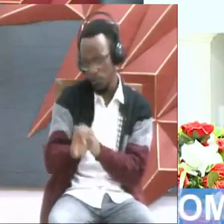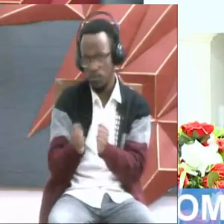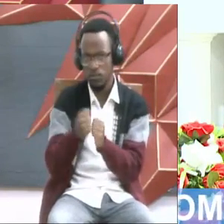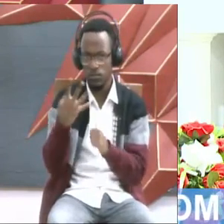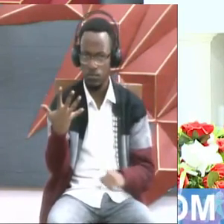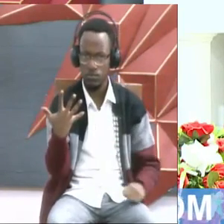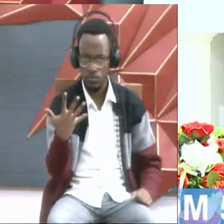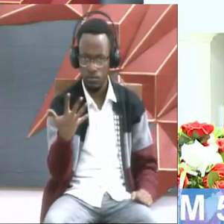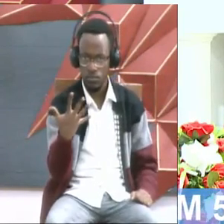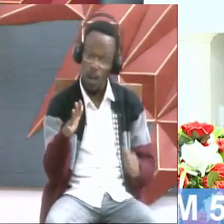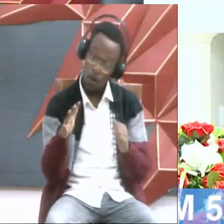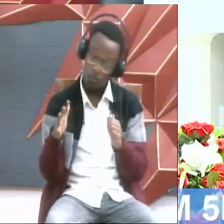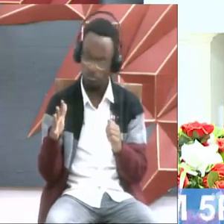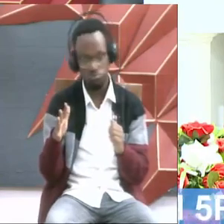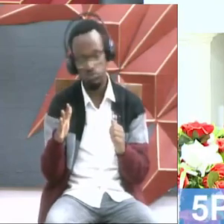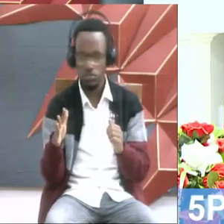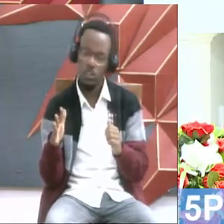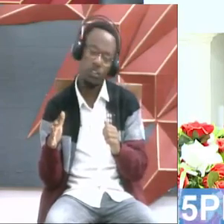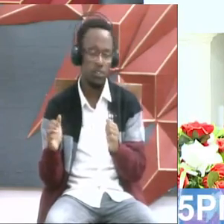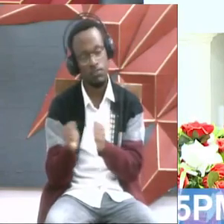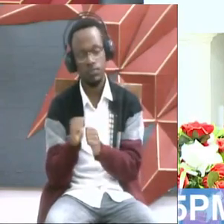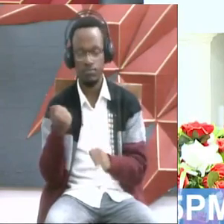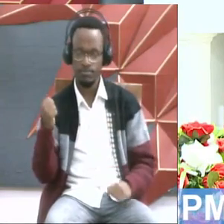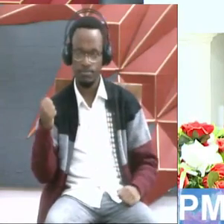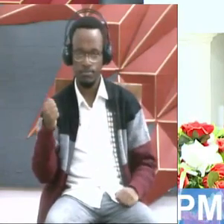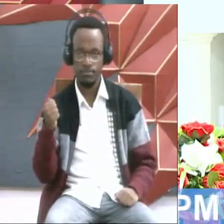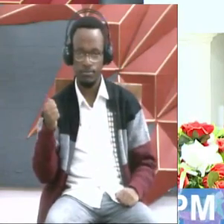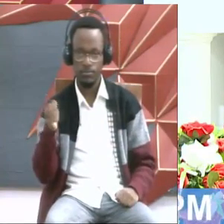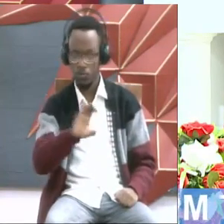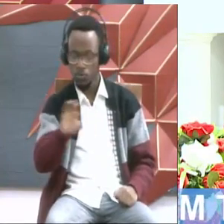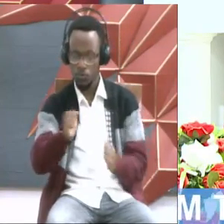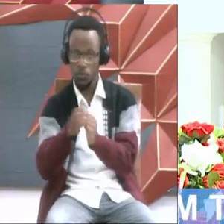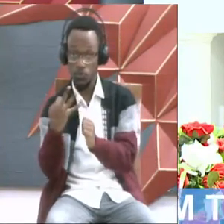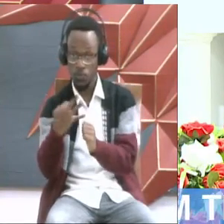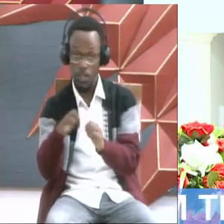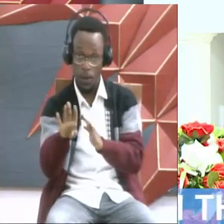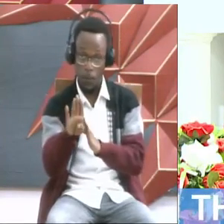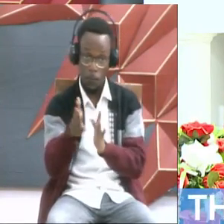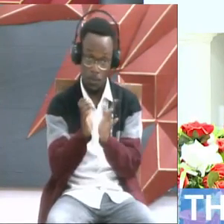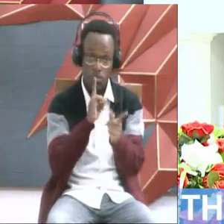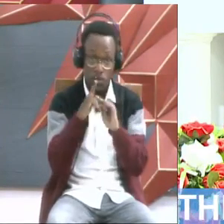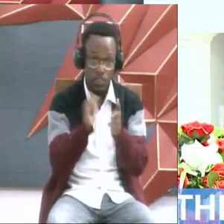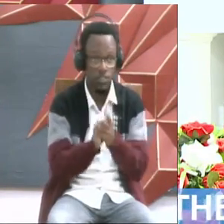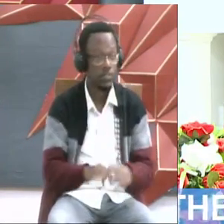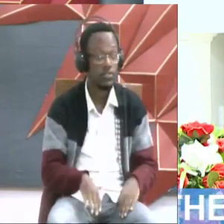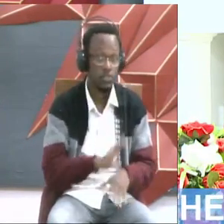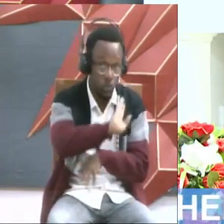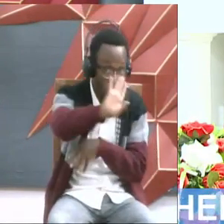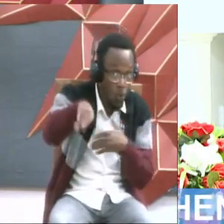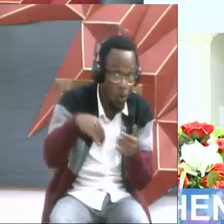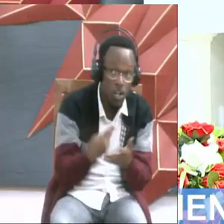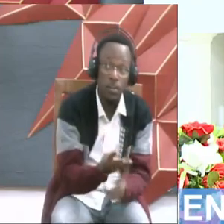15 le chapitre 15 bibiri vuga mu kumurongo wa 13 ngo verset 13 ibyatsi byose